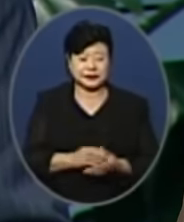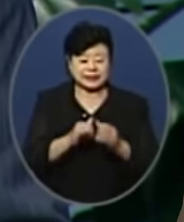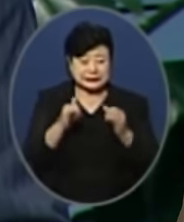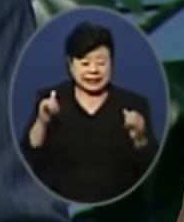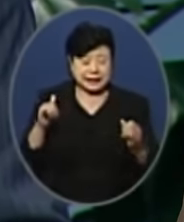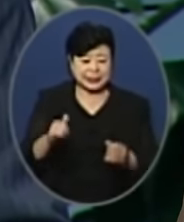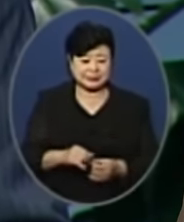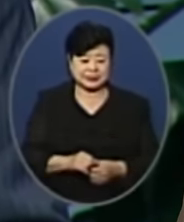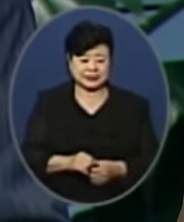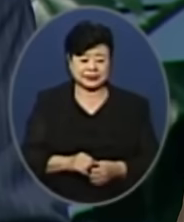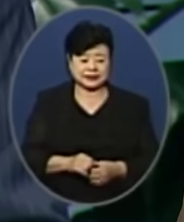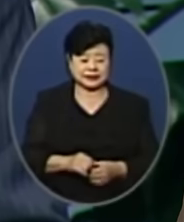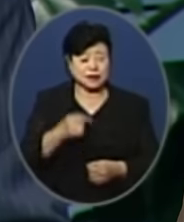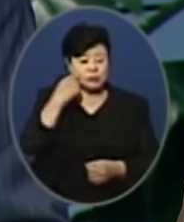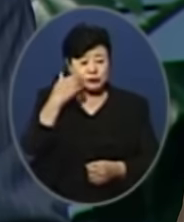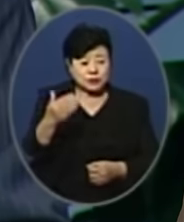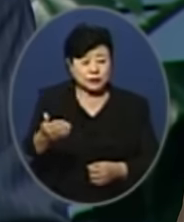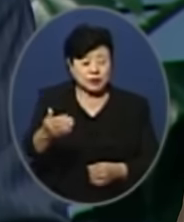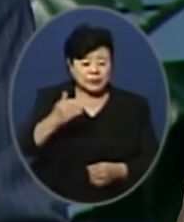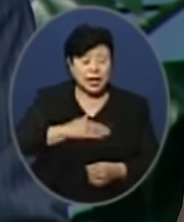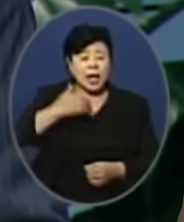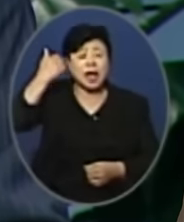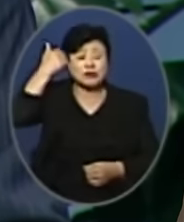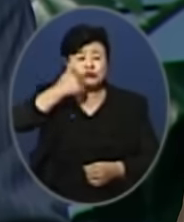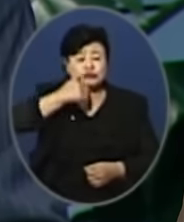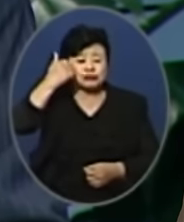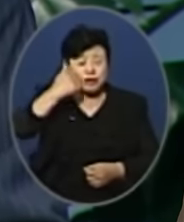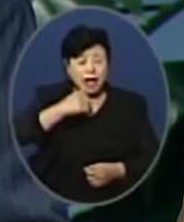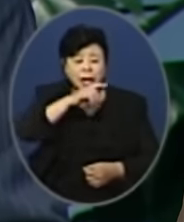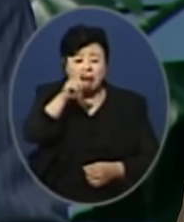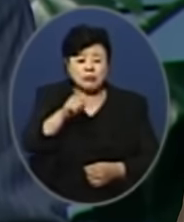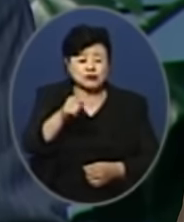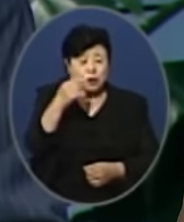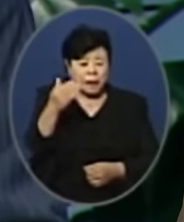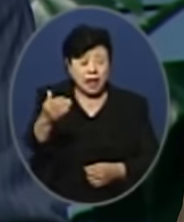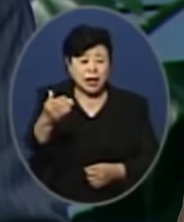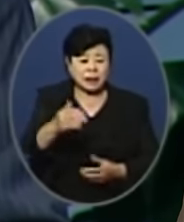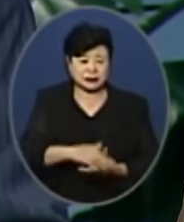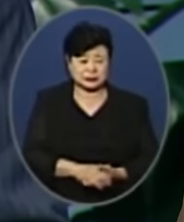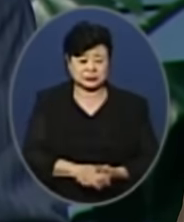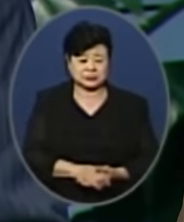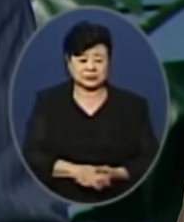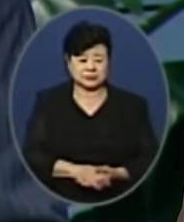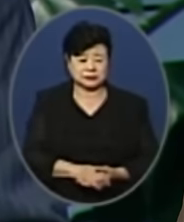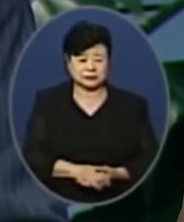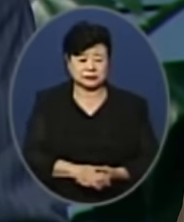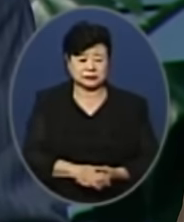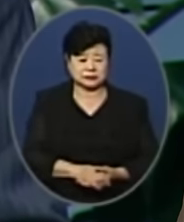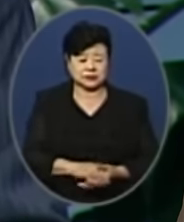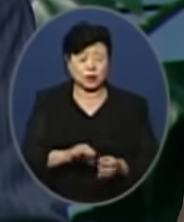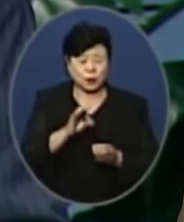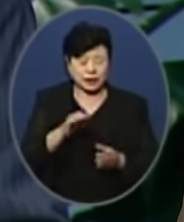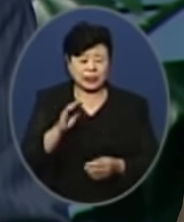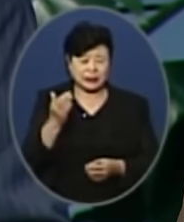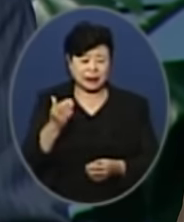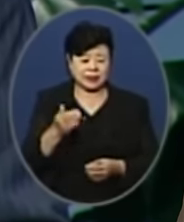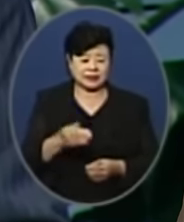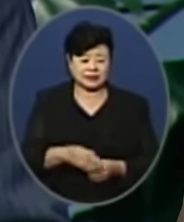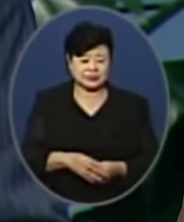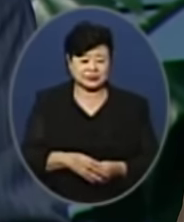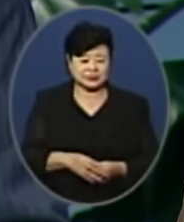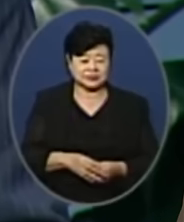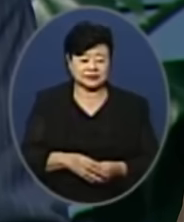인생의 가장 근원적인 질문이 나는 누구인가 이 질문인데, 이 질문은 역사상 가장 오래된 질문으로 고대